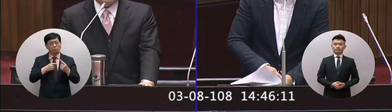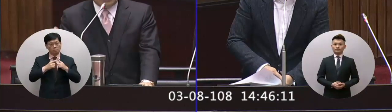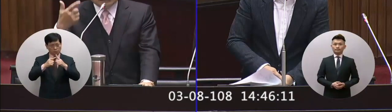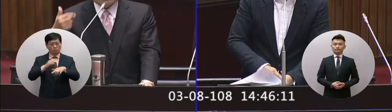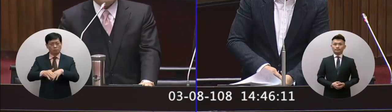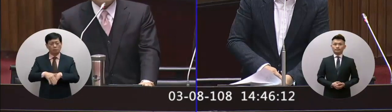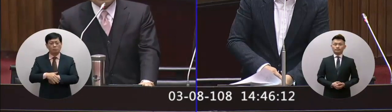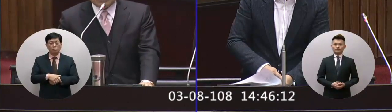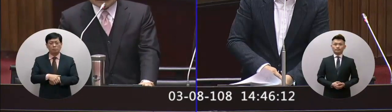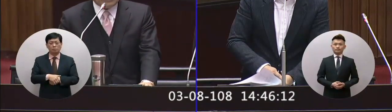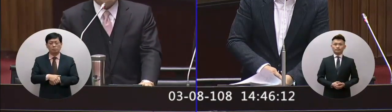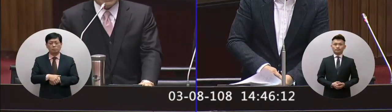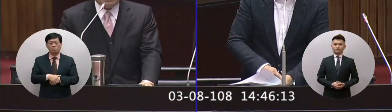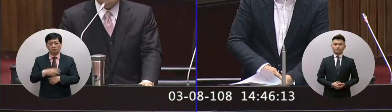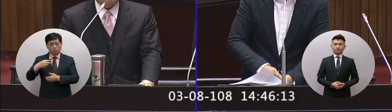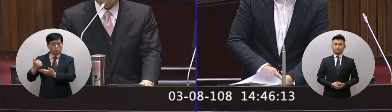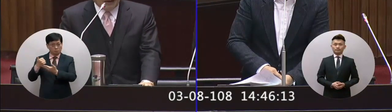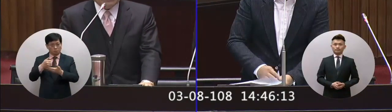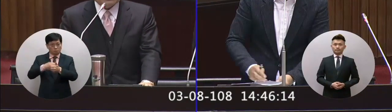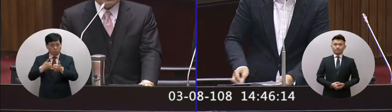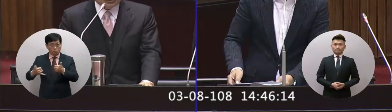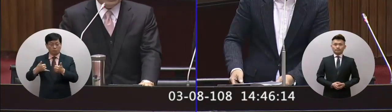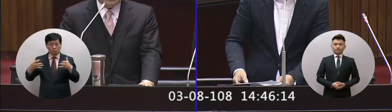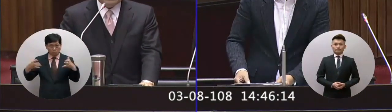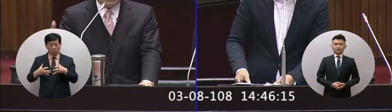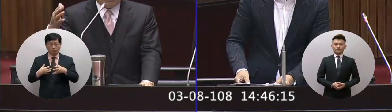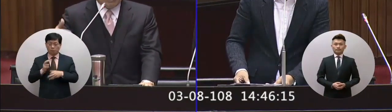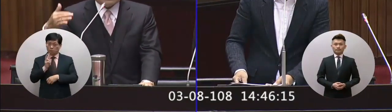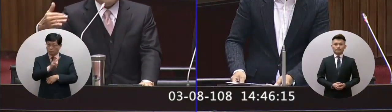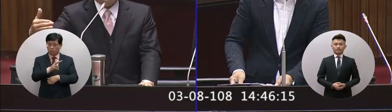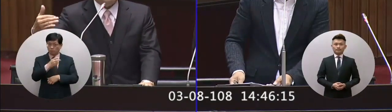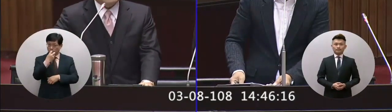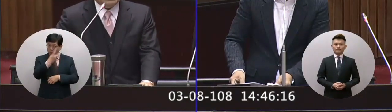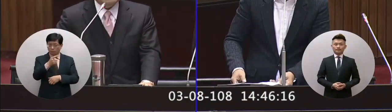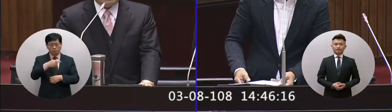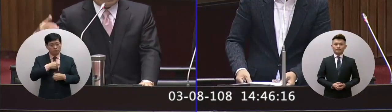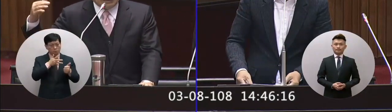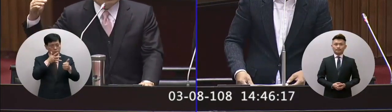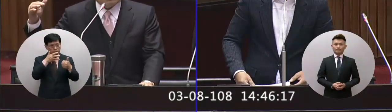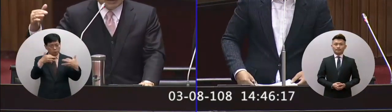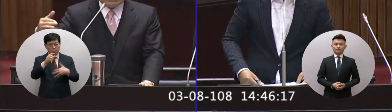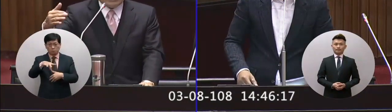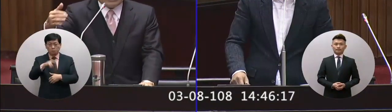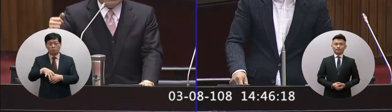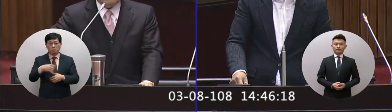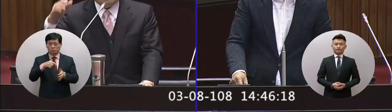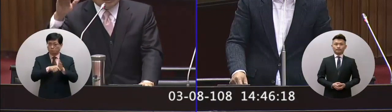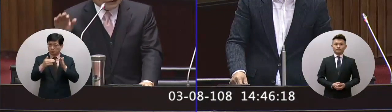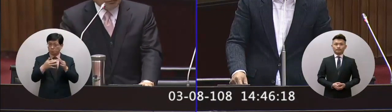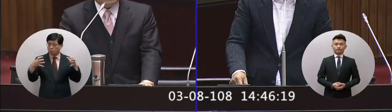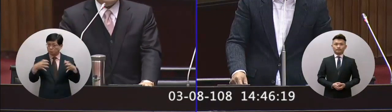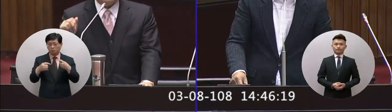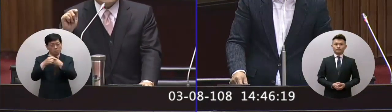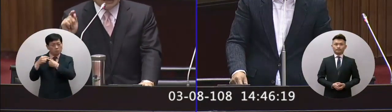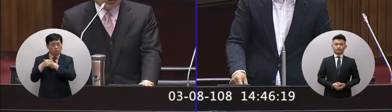現場感謝請委員做會來看基礎問題和轉家大家